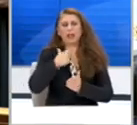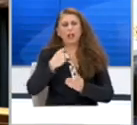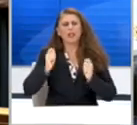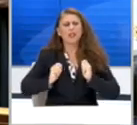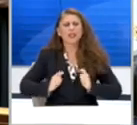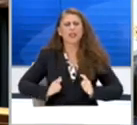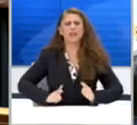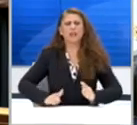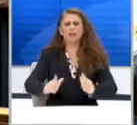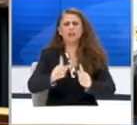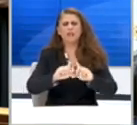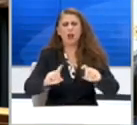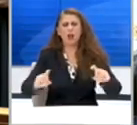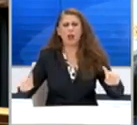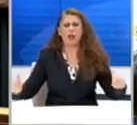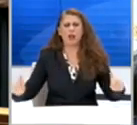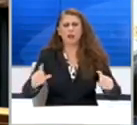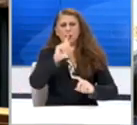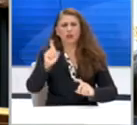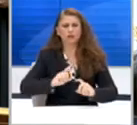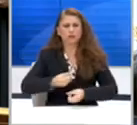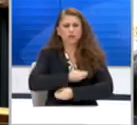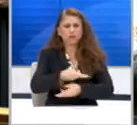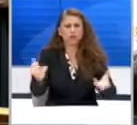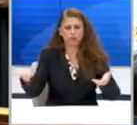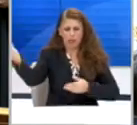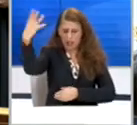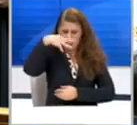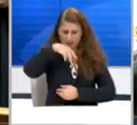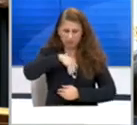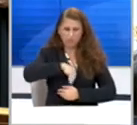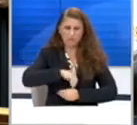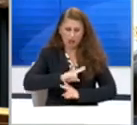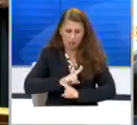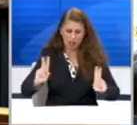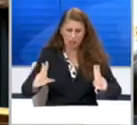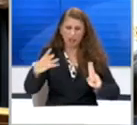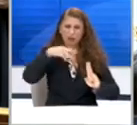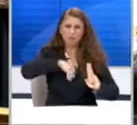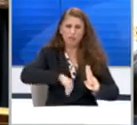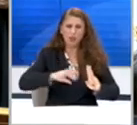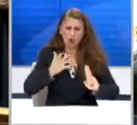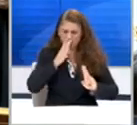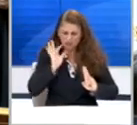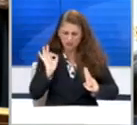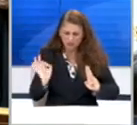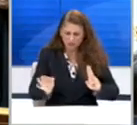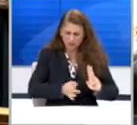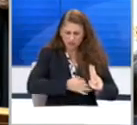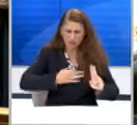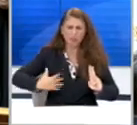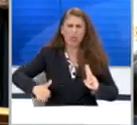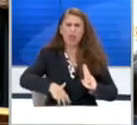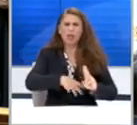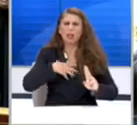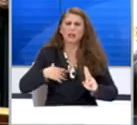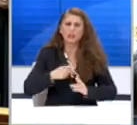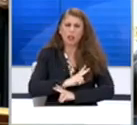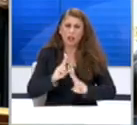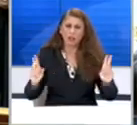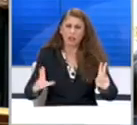ζωής χορηγός. Ερθέ και σκήνωσον εν ημίν και καθάρισον μας από πάσης χιλίδες και σώσον